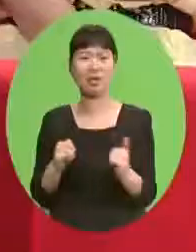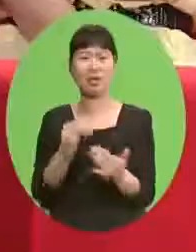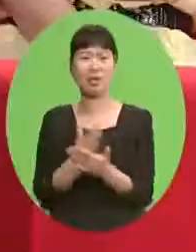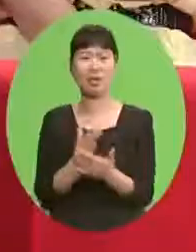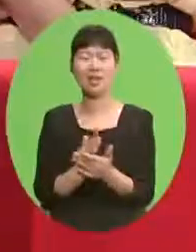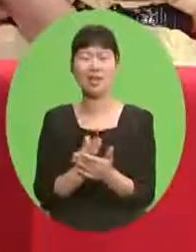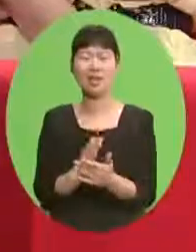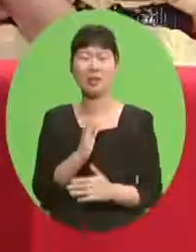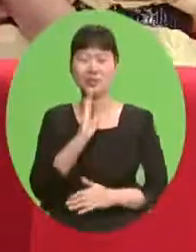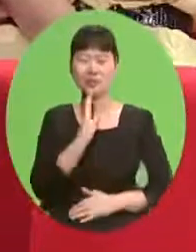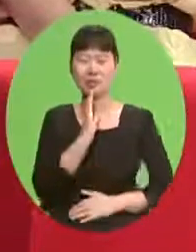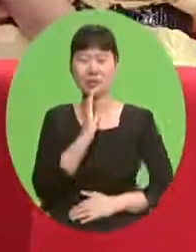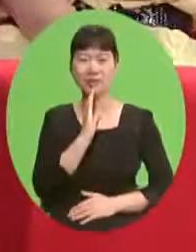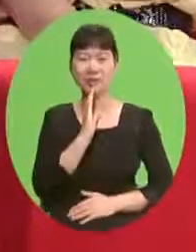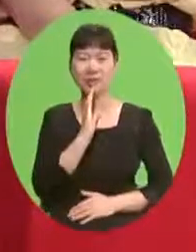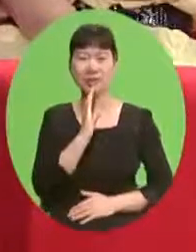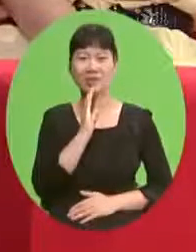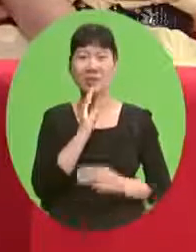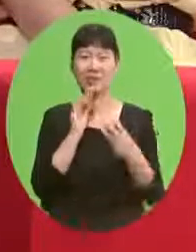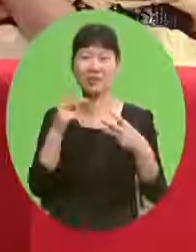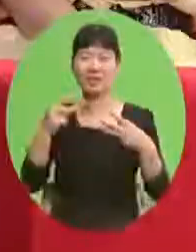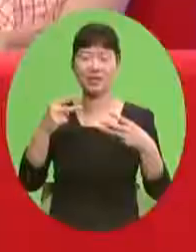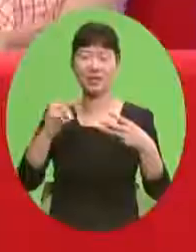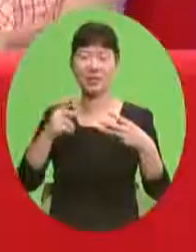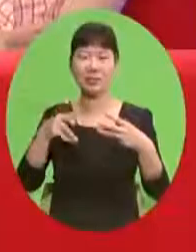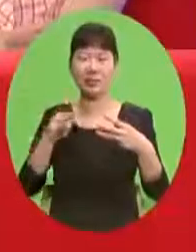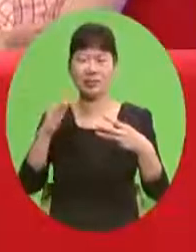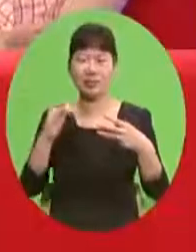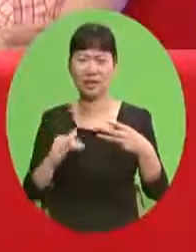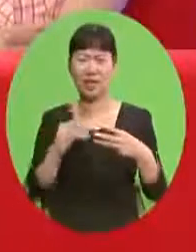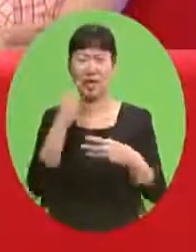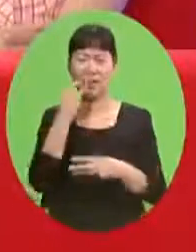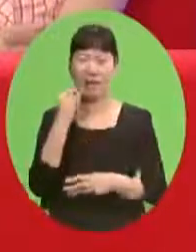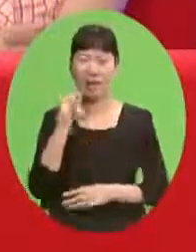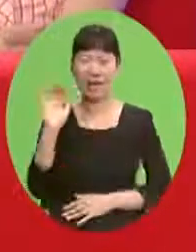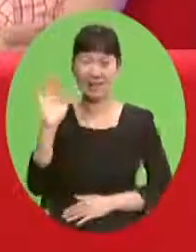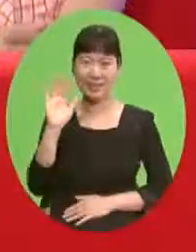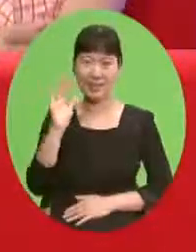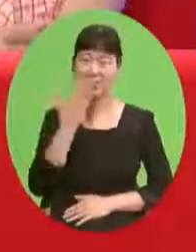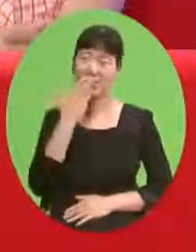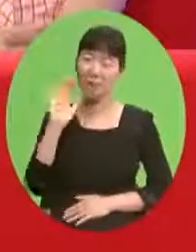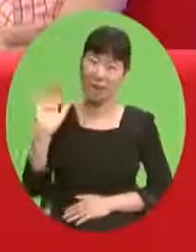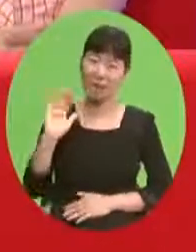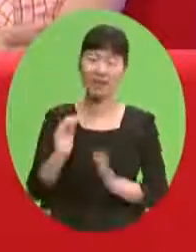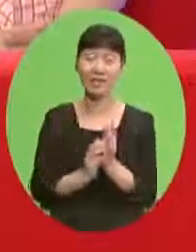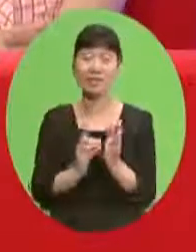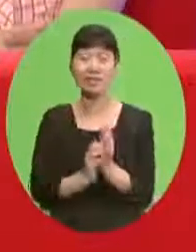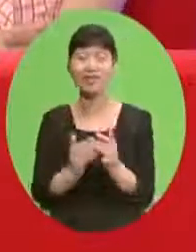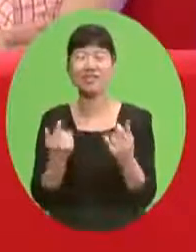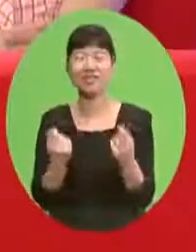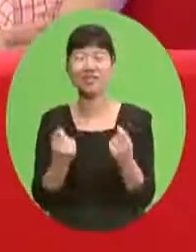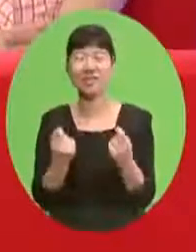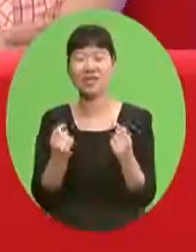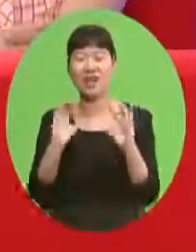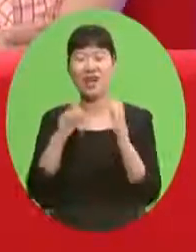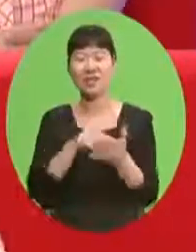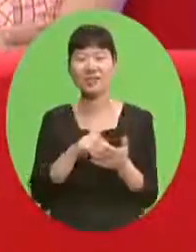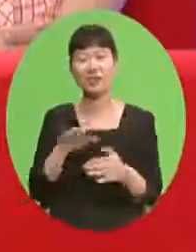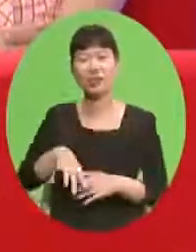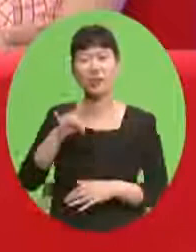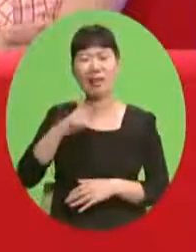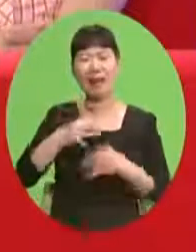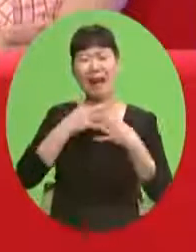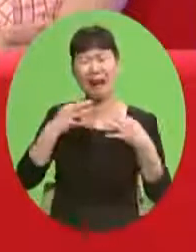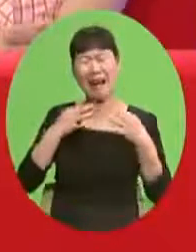진짜 쿨하게. 네, 네. 한 3단계 정도 뭐 예를 들어서 안녕 엄마 갔다 올게 빠이빠이 이렇게 한다든가 이렇게 하면 아이가 처음에는 막